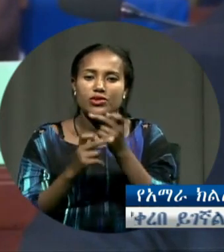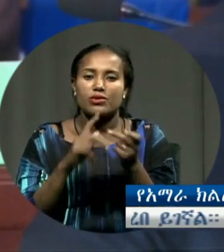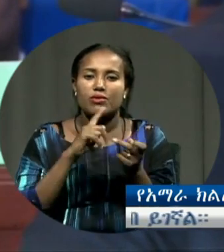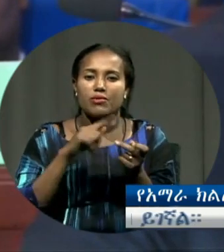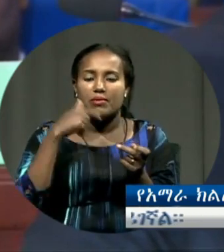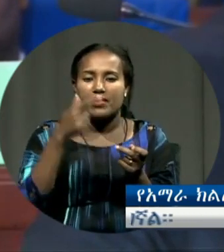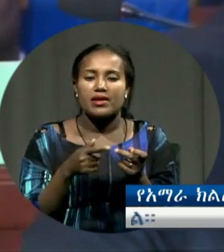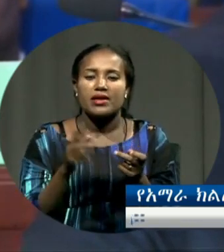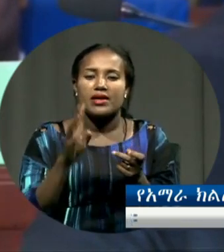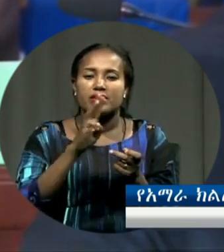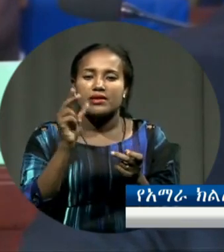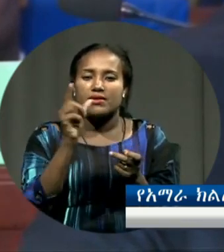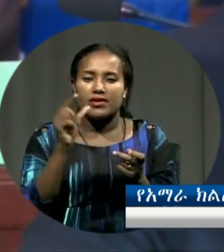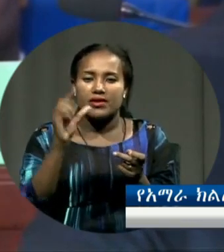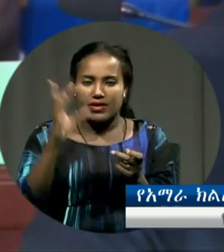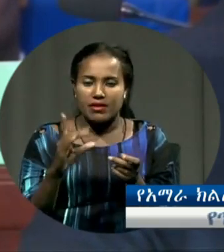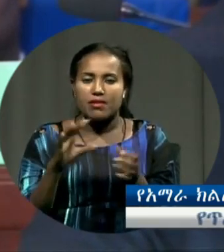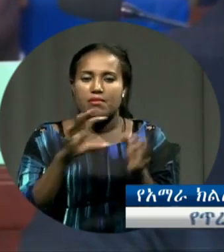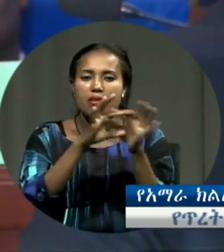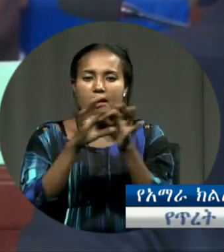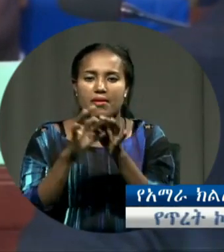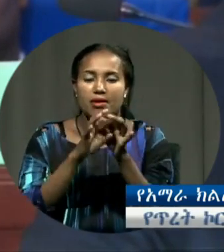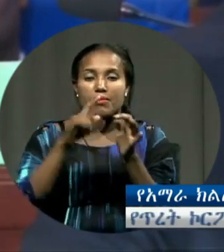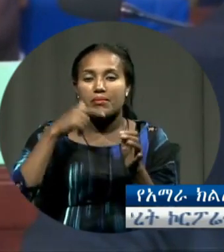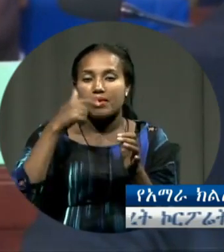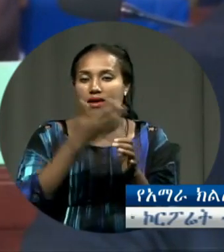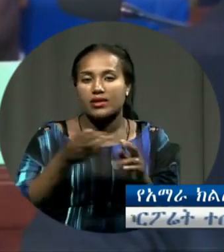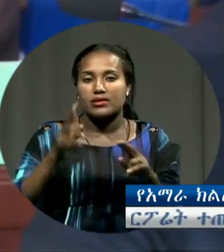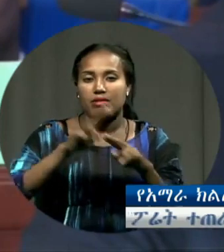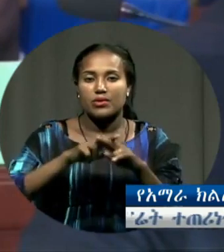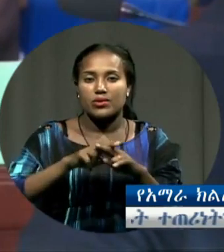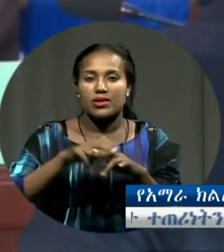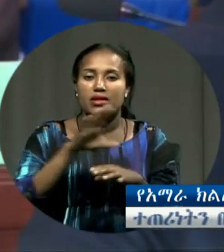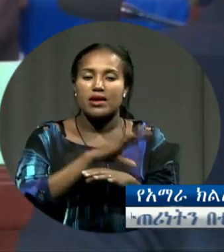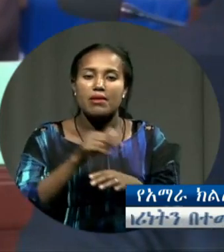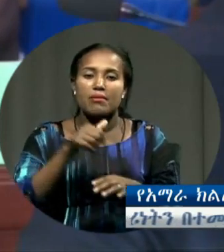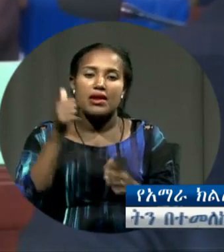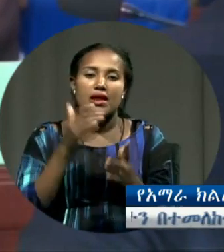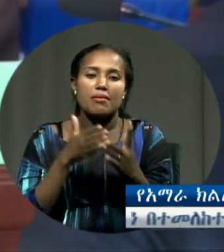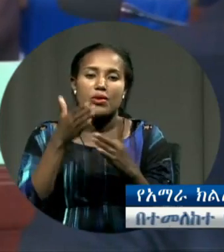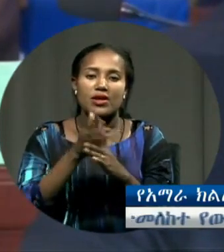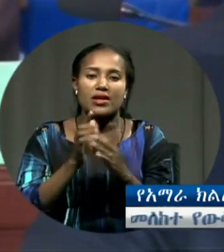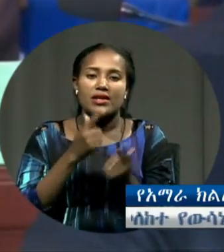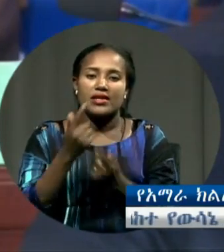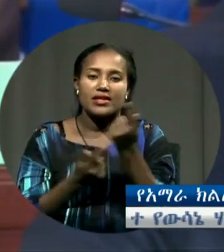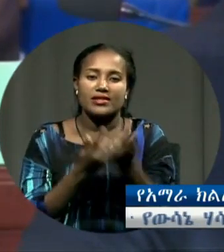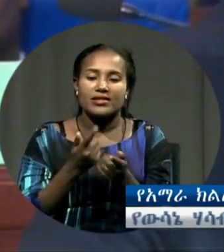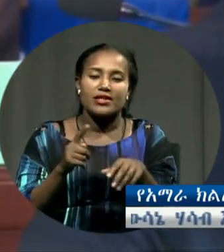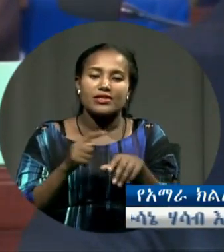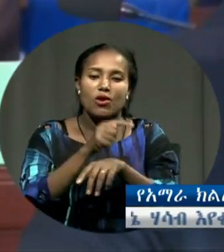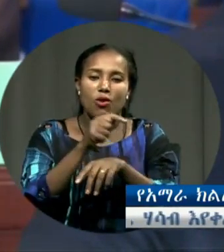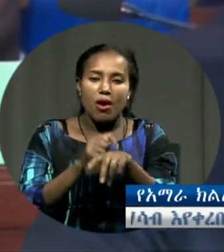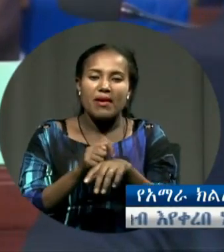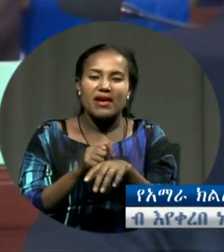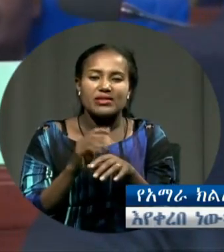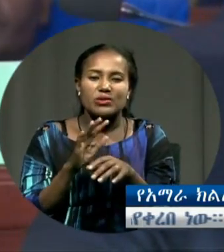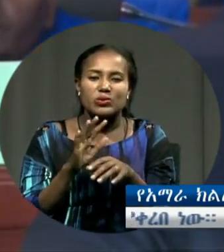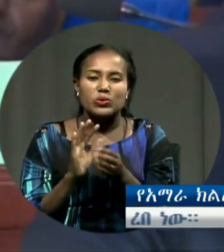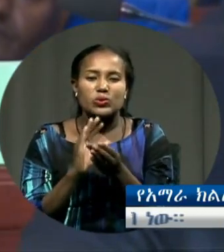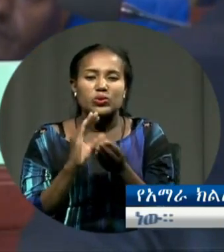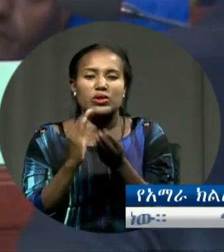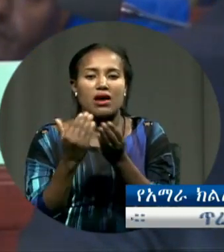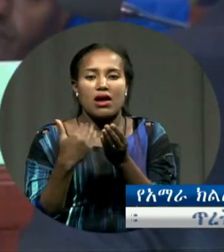የሲቪክ ማህበር ነው የሚል ነገር ያስቀመጡትና በሌላ በኩል ደግሞ የንግድ ተቋማት ይዘት አለው። ከዚህ